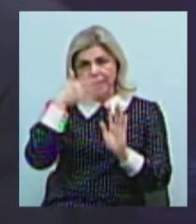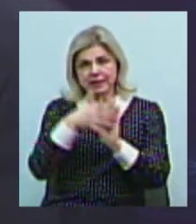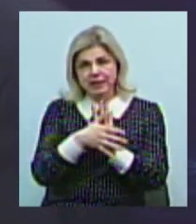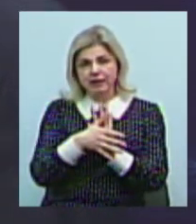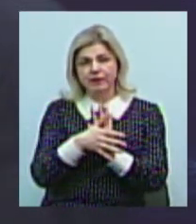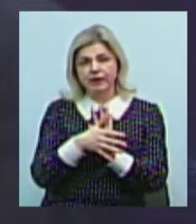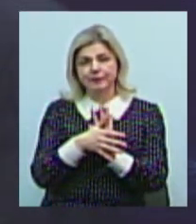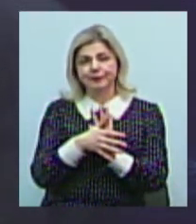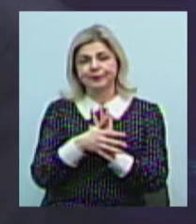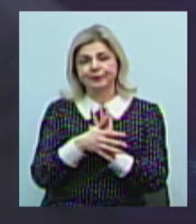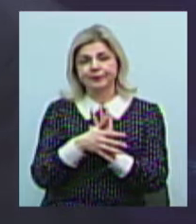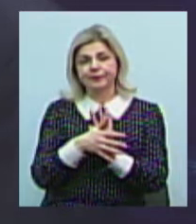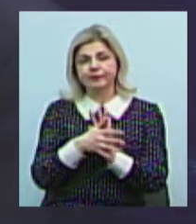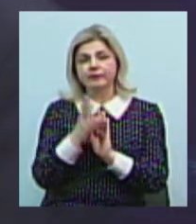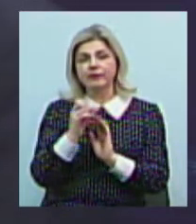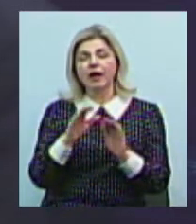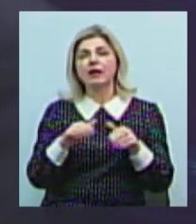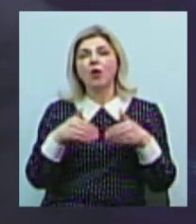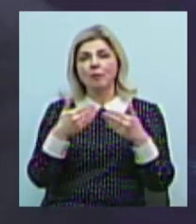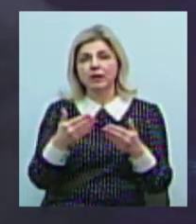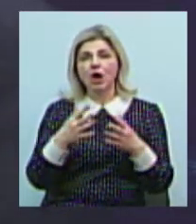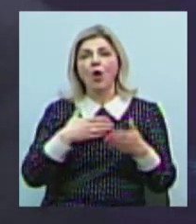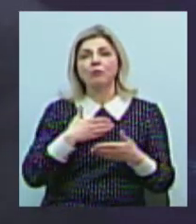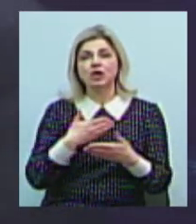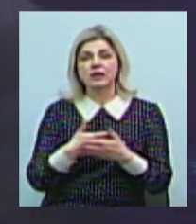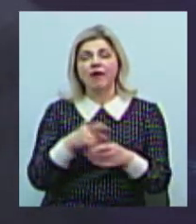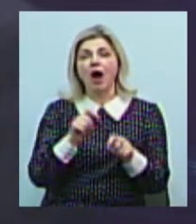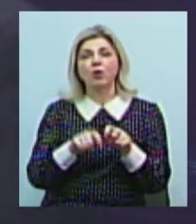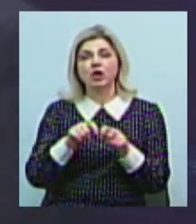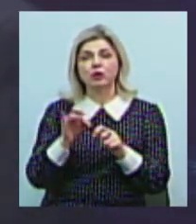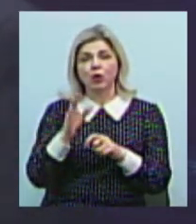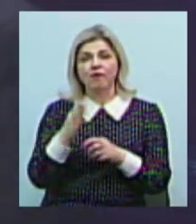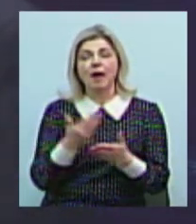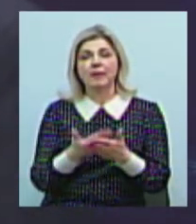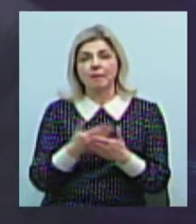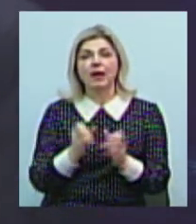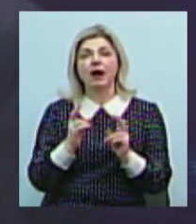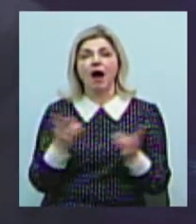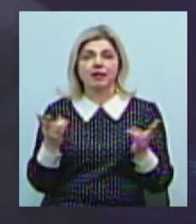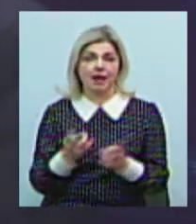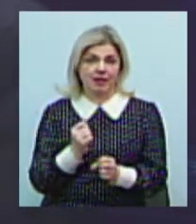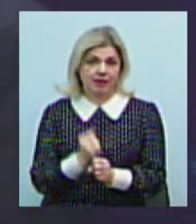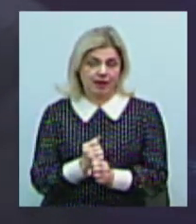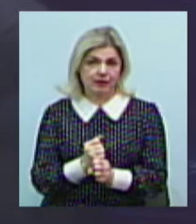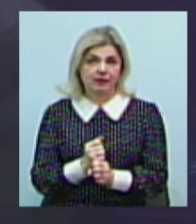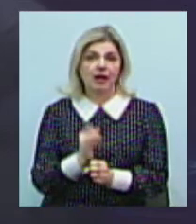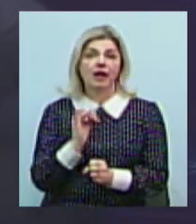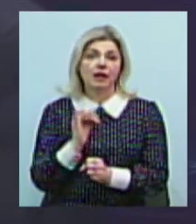они реагируют на рекомендации общественных аудиторов. Это пример, как делать надо. И по большому счету,